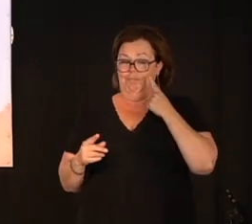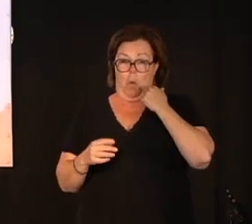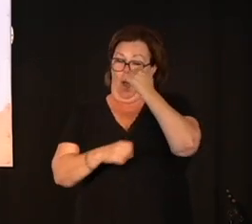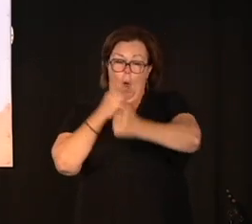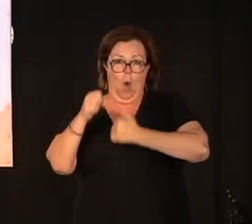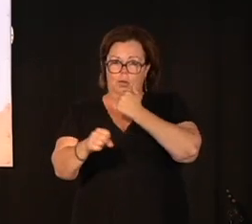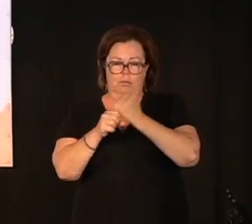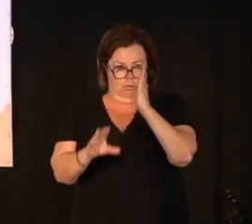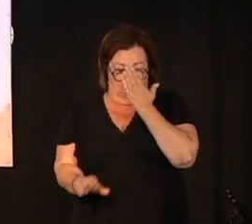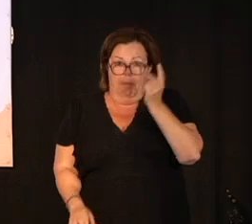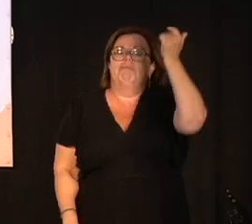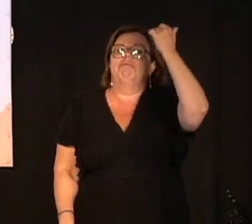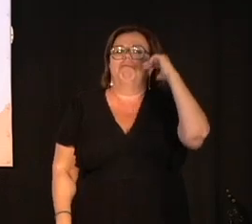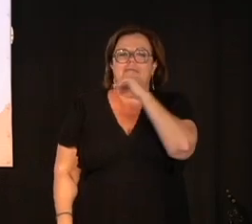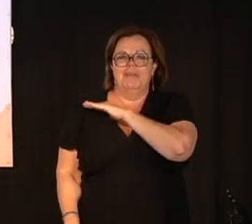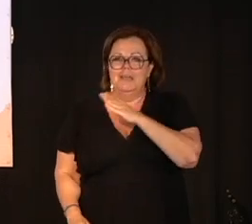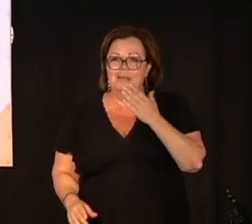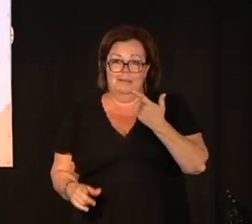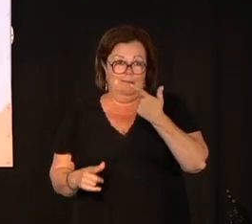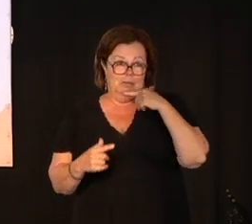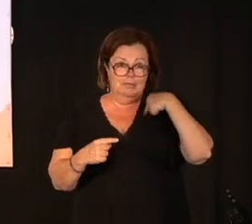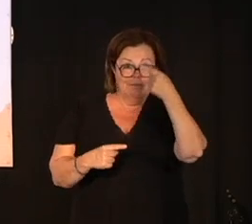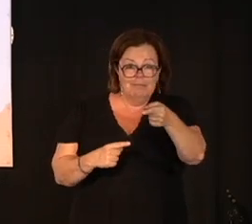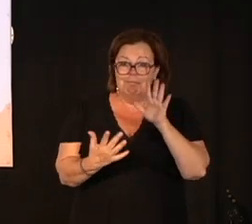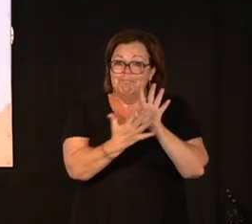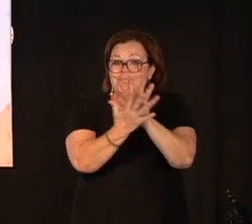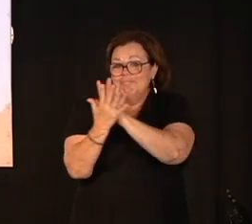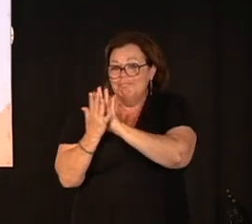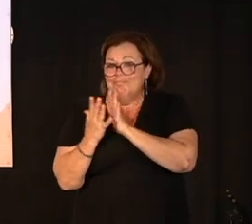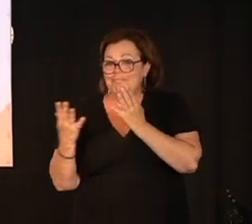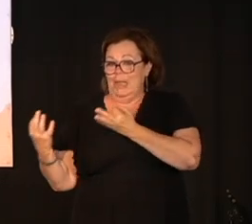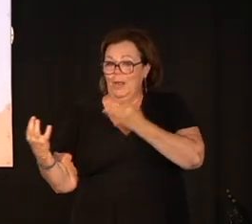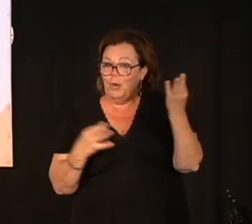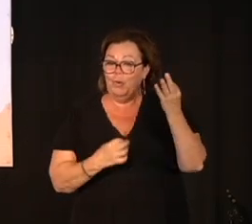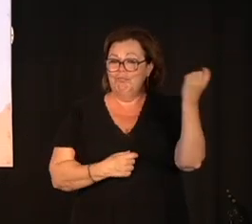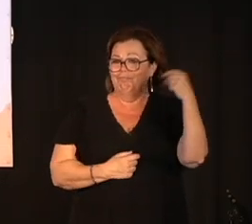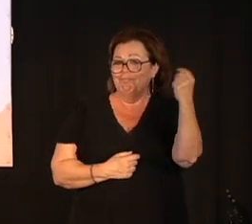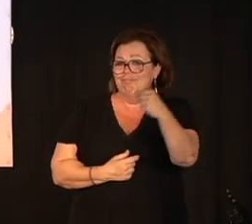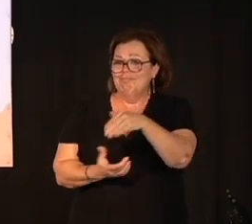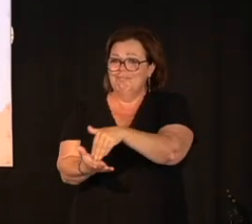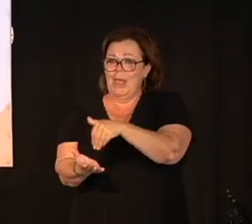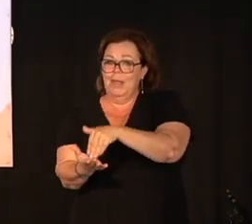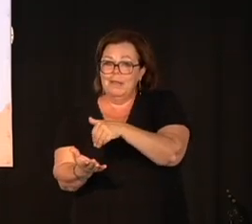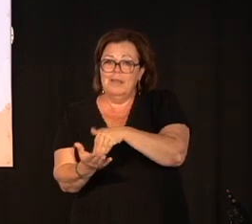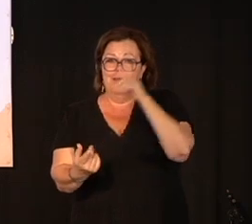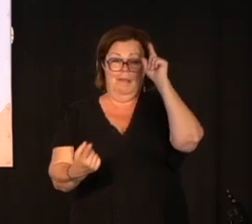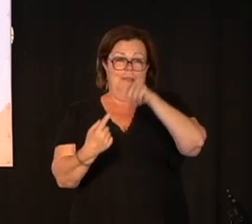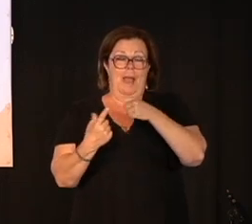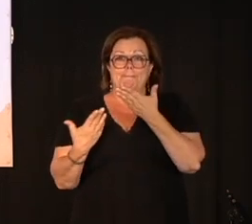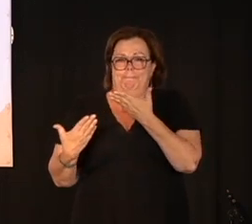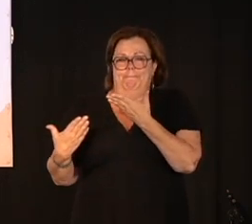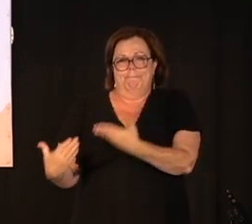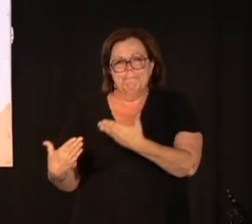très vite et que nous aurons l'occasion de revoir tous et toutes très régulièrement à Marseille et au-delà sur tous ces sujets qui nous tiennent à